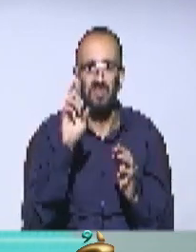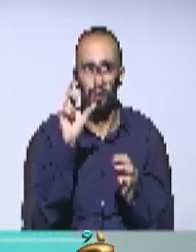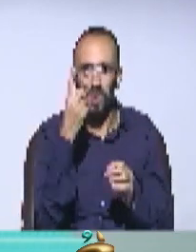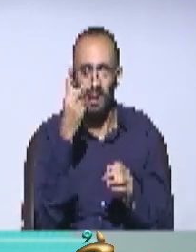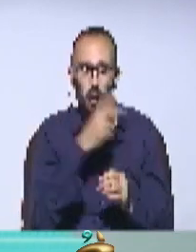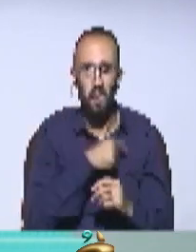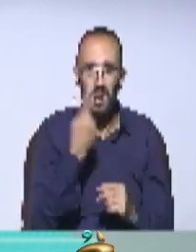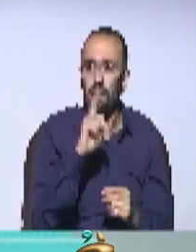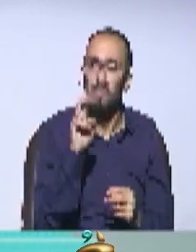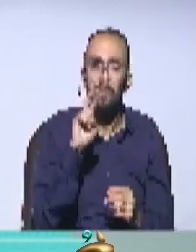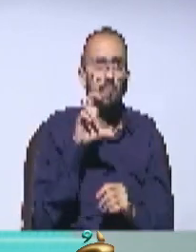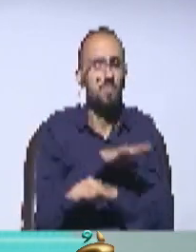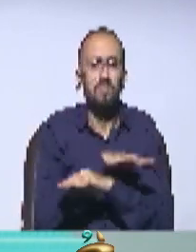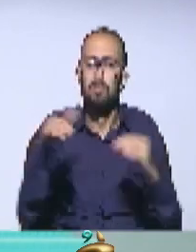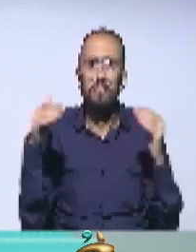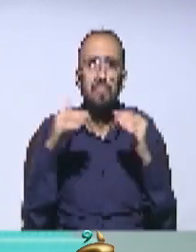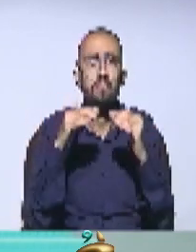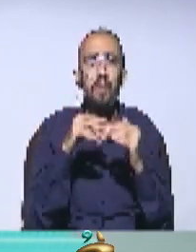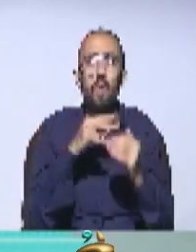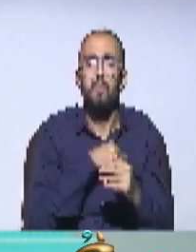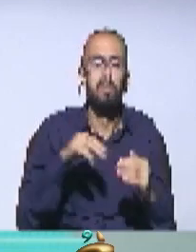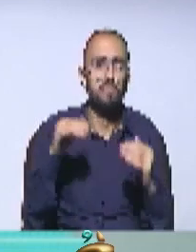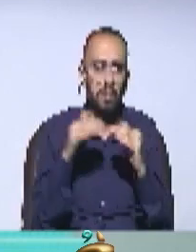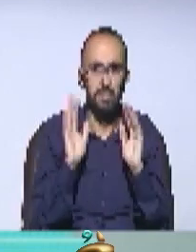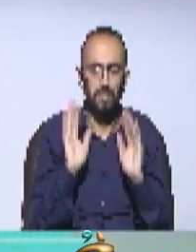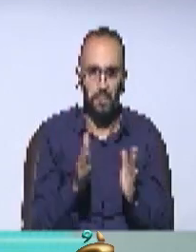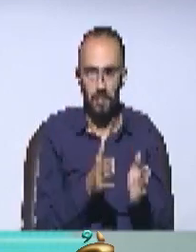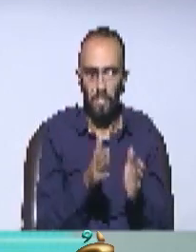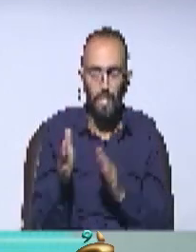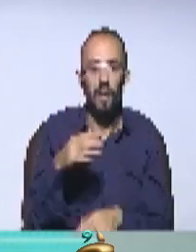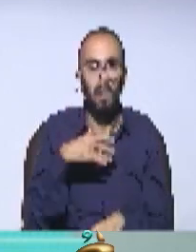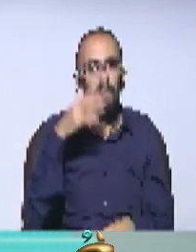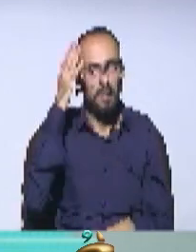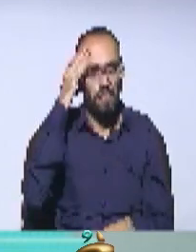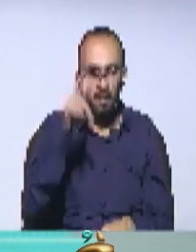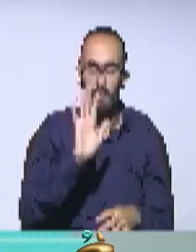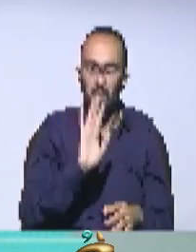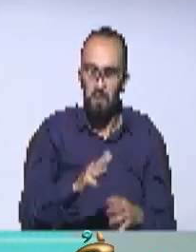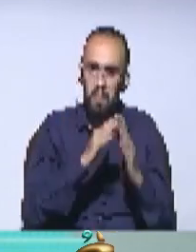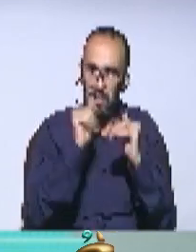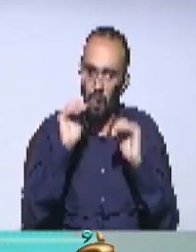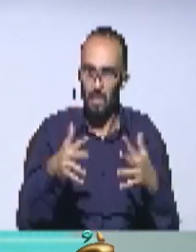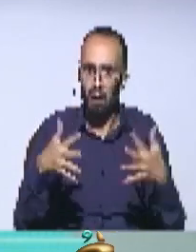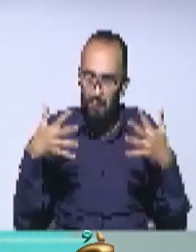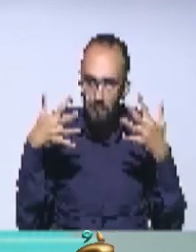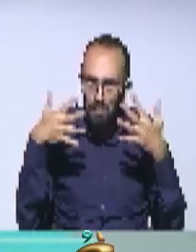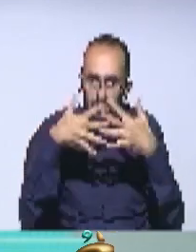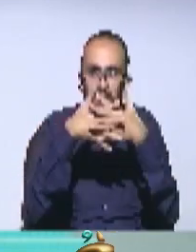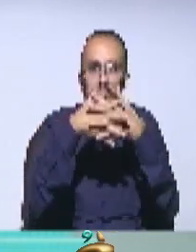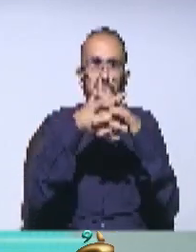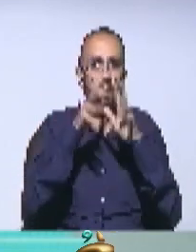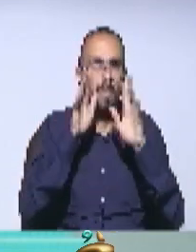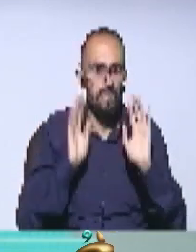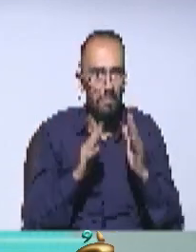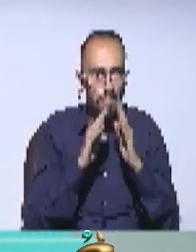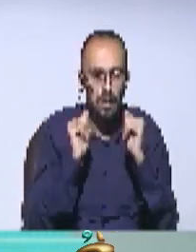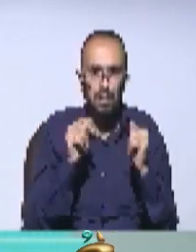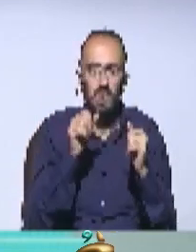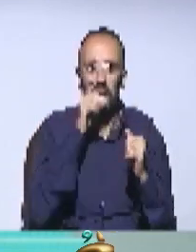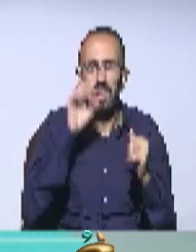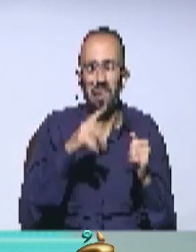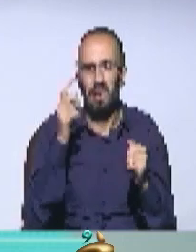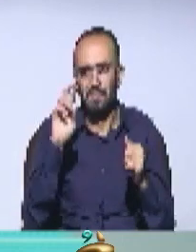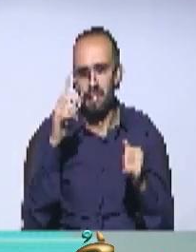خليني أسأل حضرتك، بمناسبة إن احنا بنتكلم عن إن هي دي مصر، مصر دايما متألفة ومتجانسة، وإن كلنا نسيج واحد، وإن هي مش بس